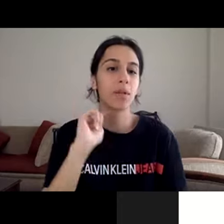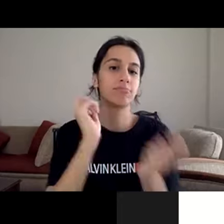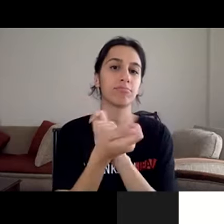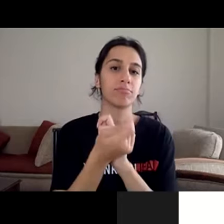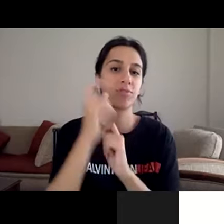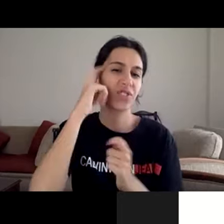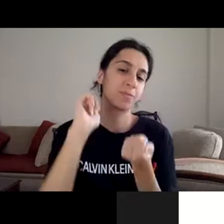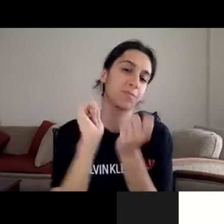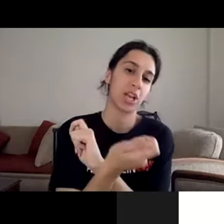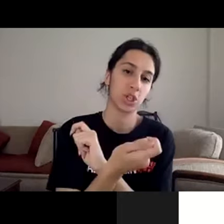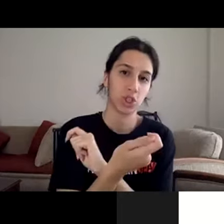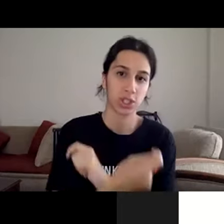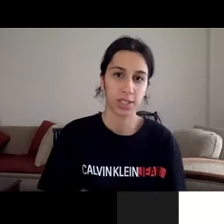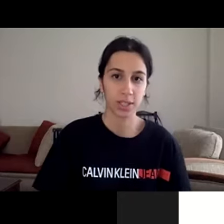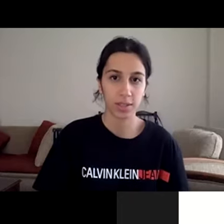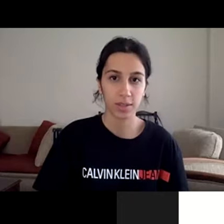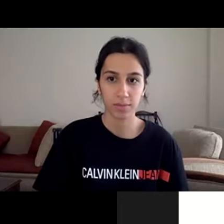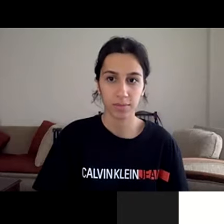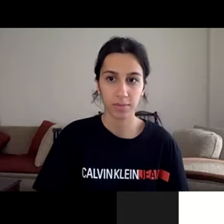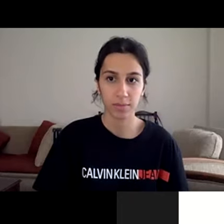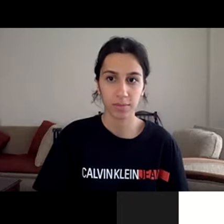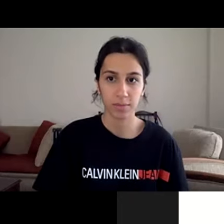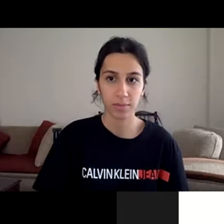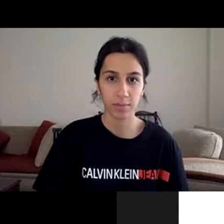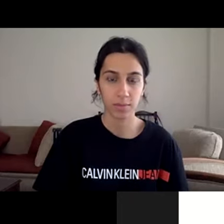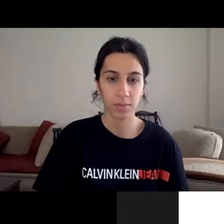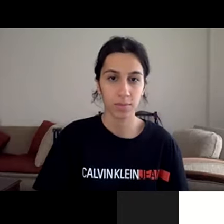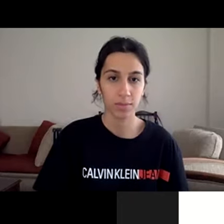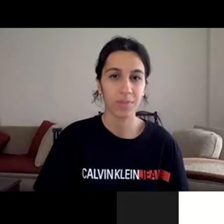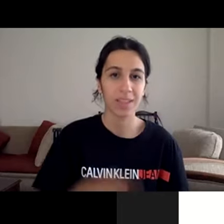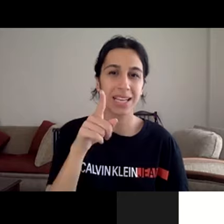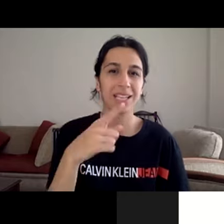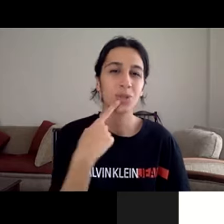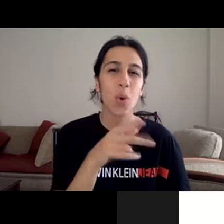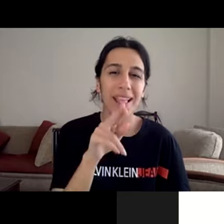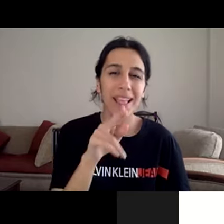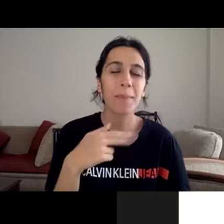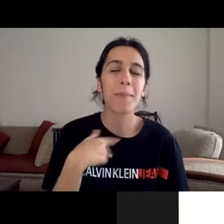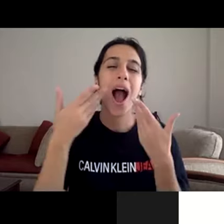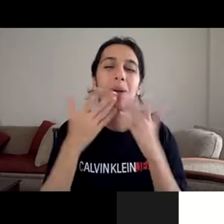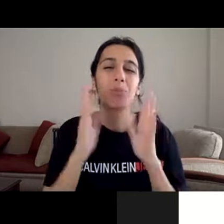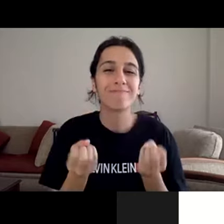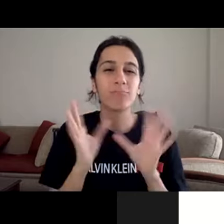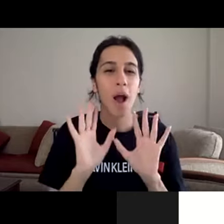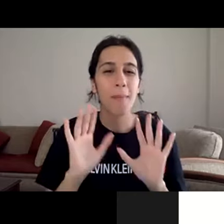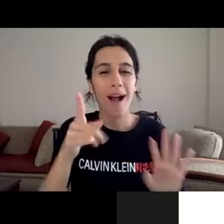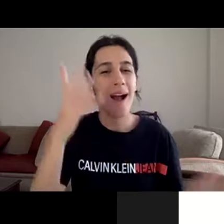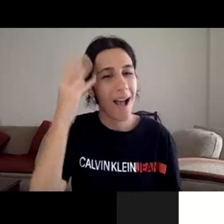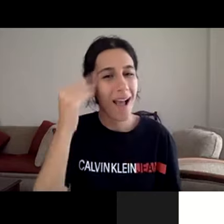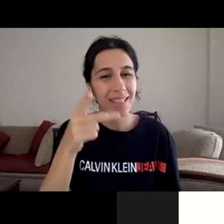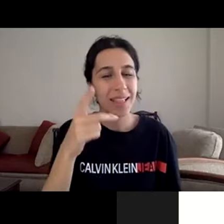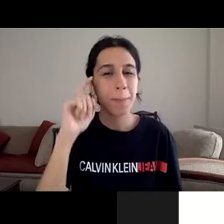Hani şey çok hani sizin terminolojinizle çok anlatamıyorum ama hani bilirsiniz o